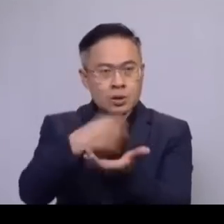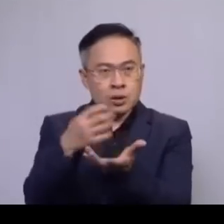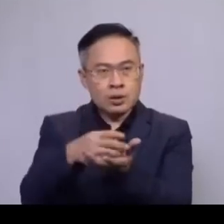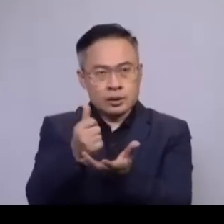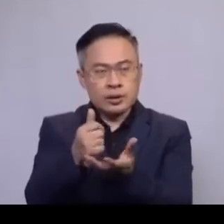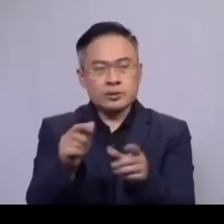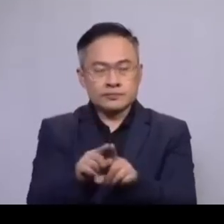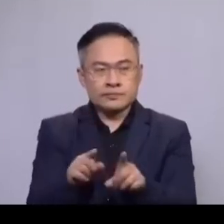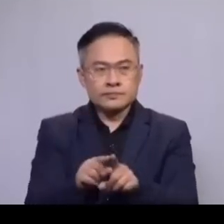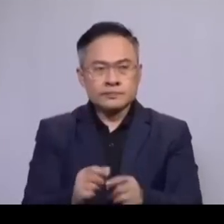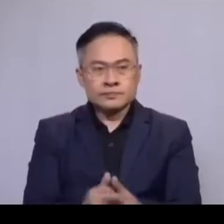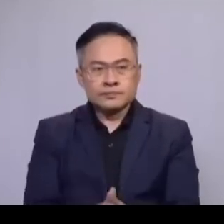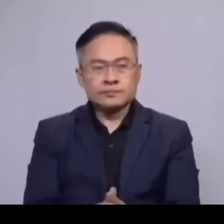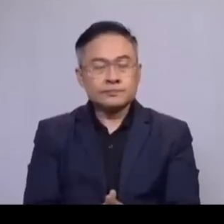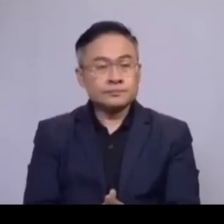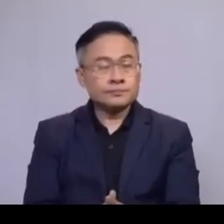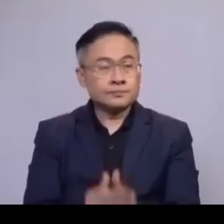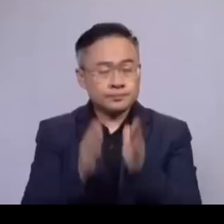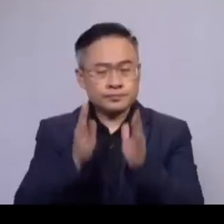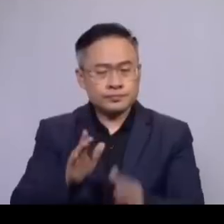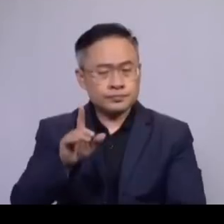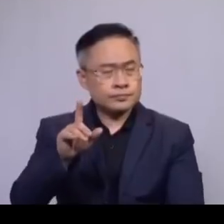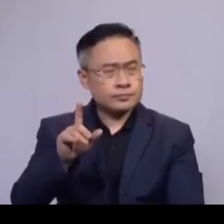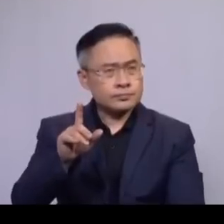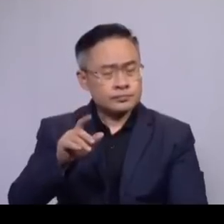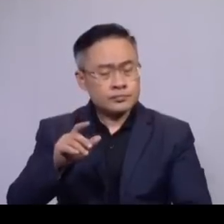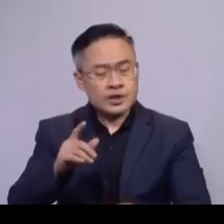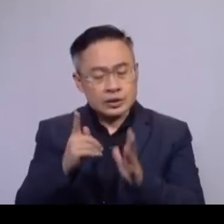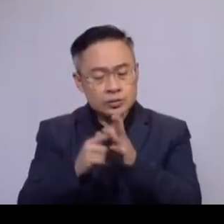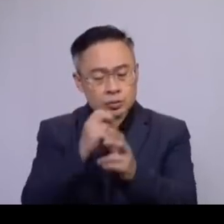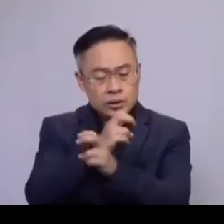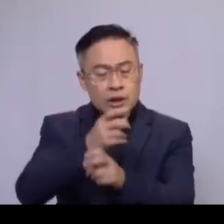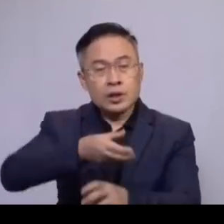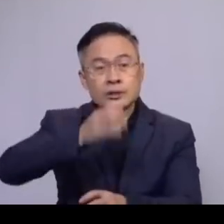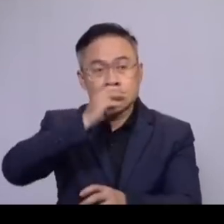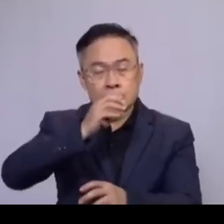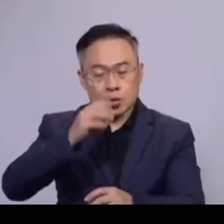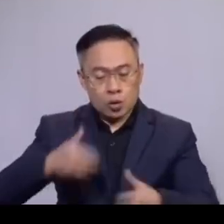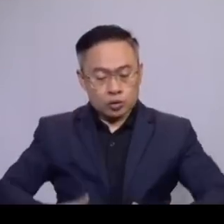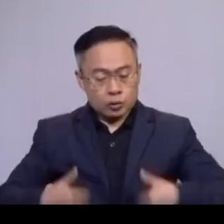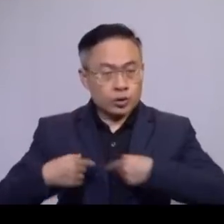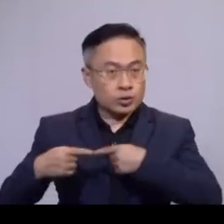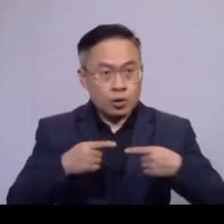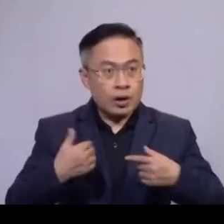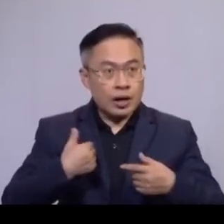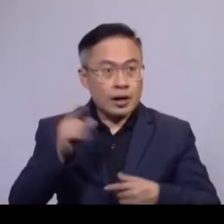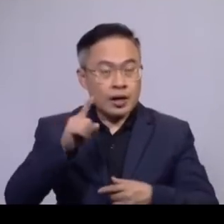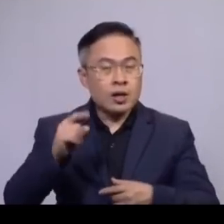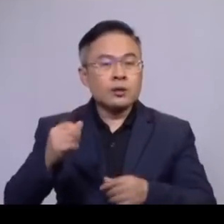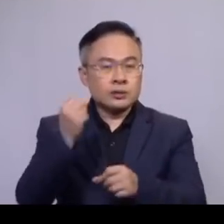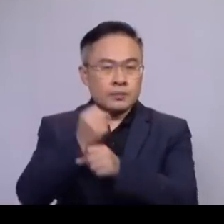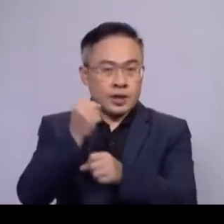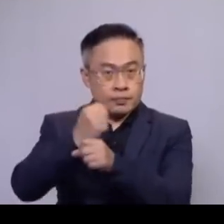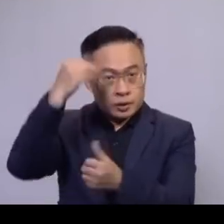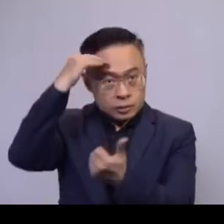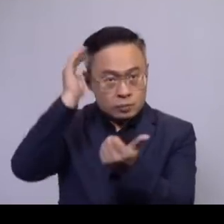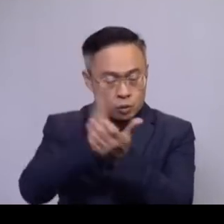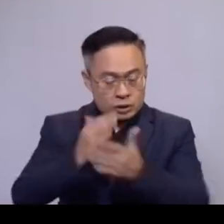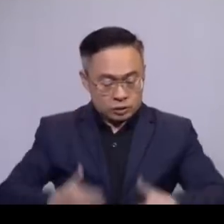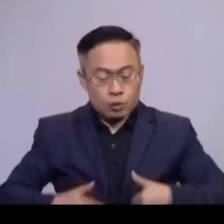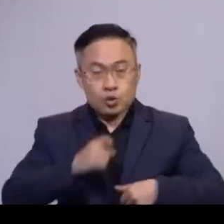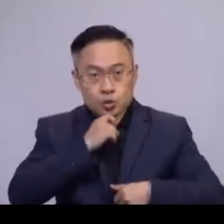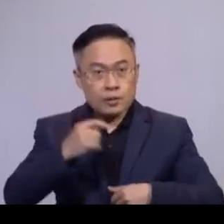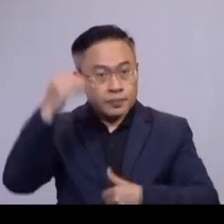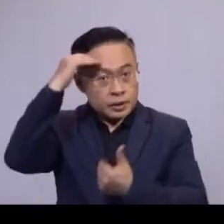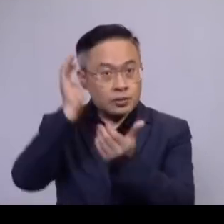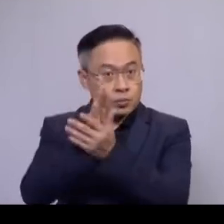ที่ส่วนกรณีที่มีผู้รอดชีวิตจากการต้องสงสัยว่าถูกวางยาเนี่ยนะฮะทราบว่าเป็นตำรวจในจังหวัดราชบุรีเนี่ยนะครับก็